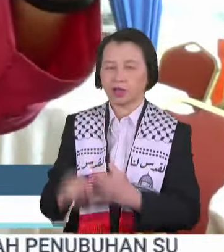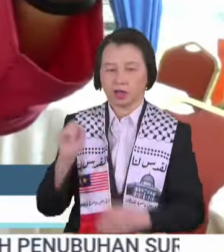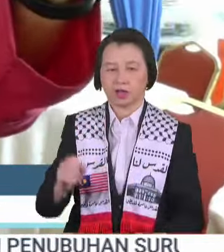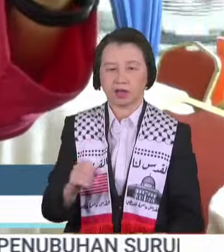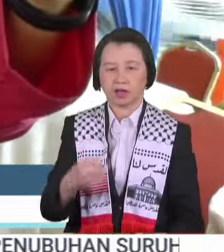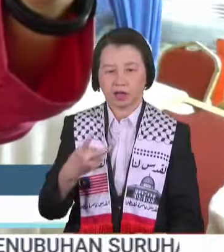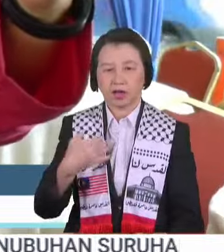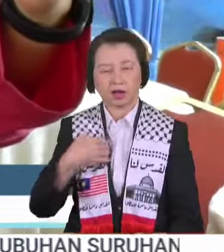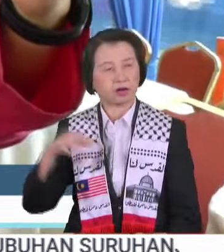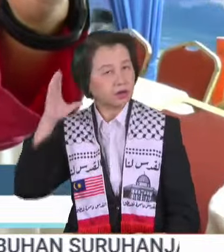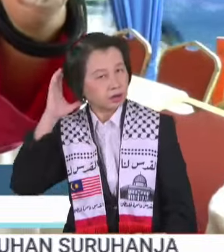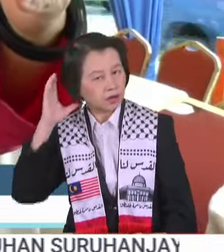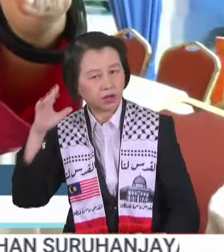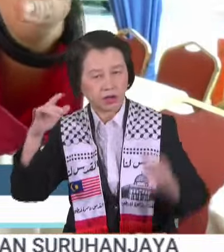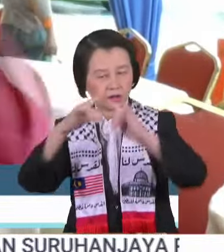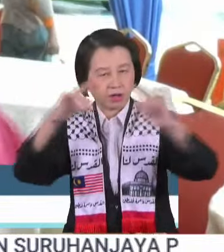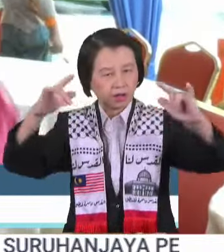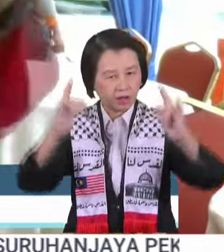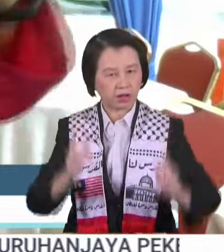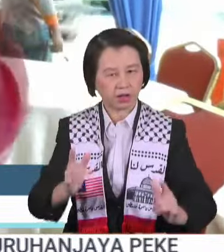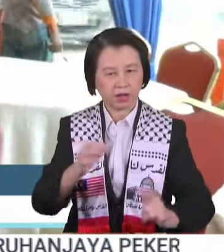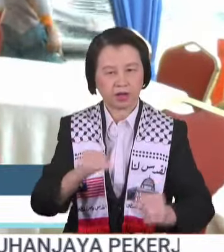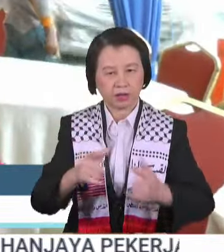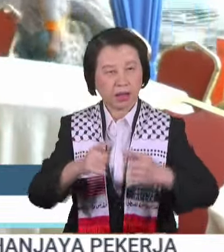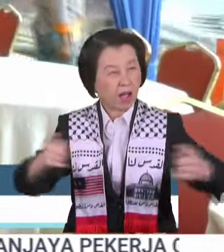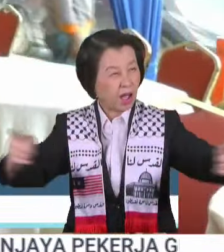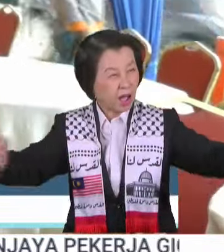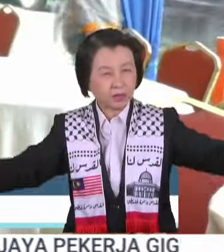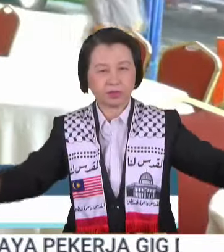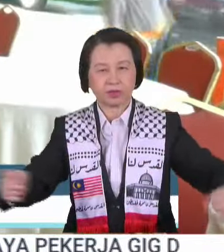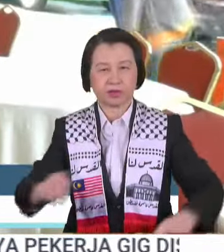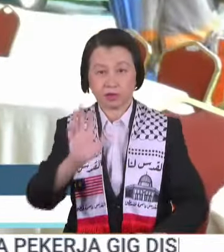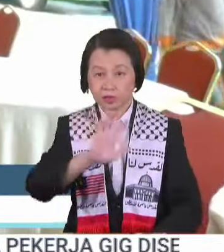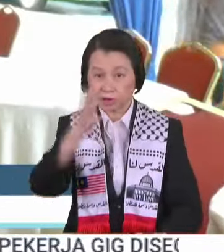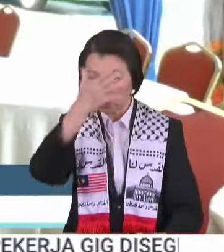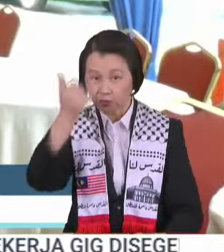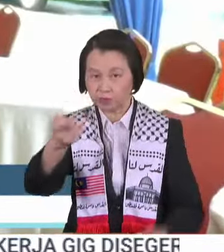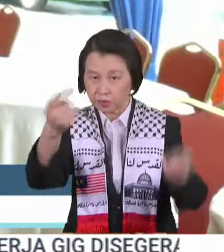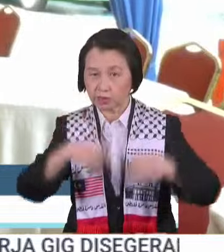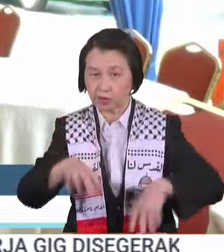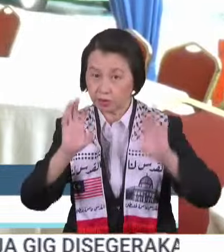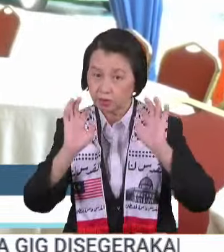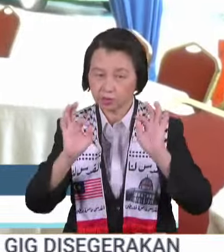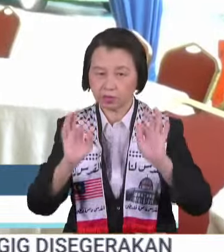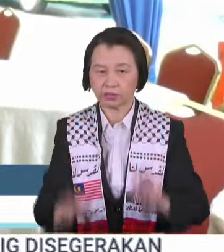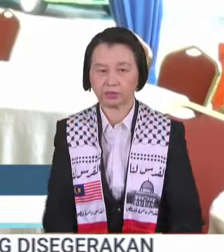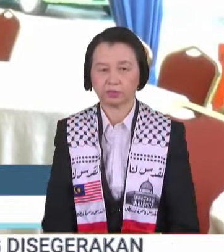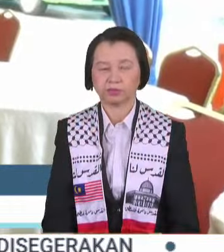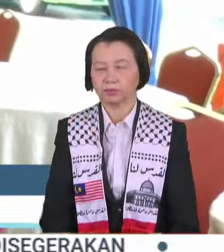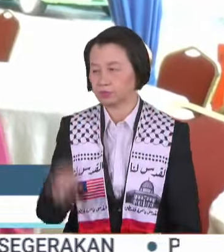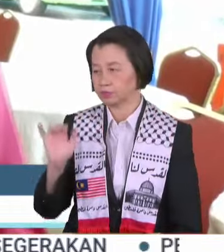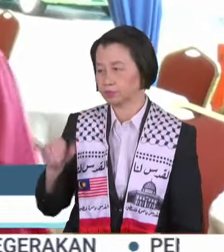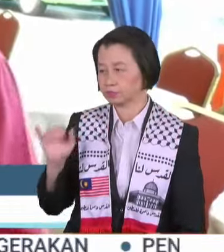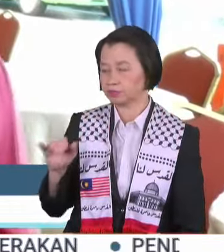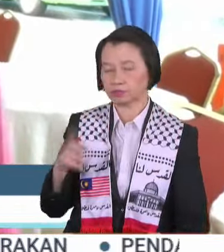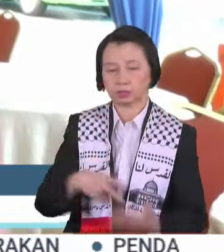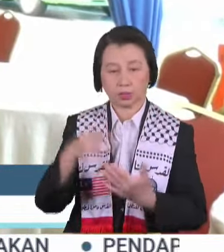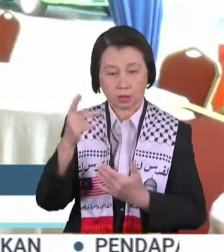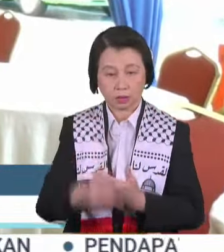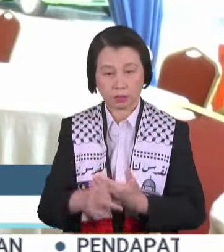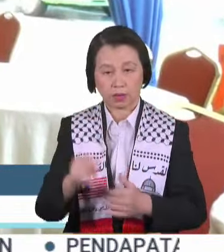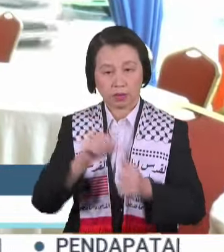ni penuh dengan kemah dan juga makitan. Panjang. Yang lupa datang esok. Okey, baik, Datuk. Orang kata sempena, orang kata apa, program